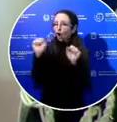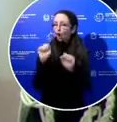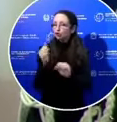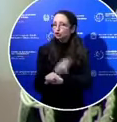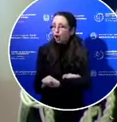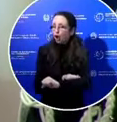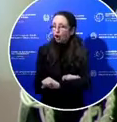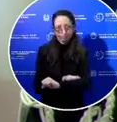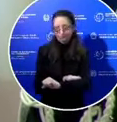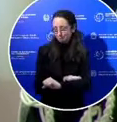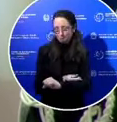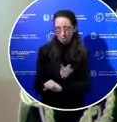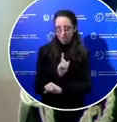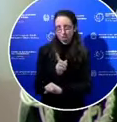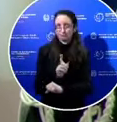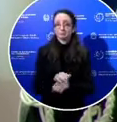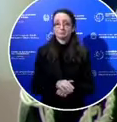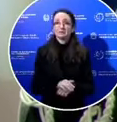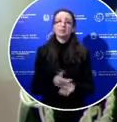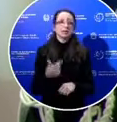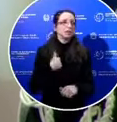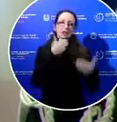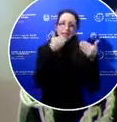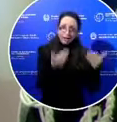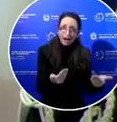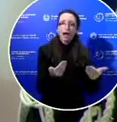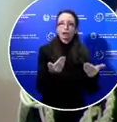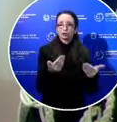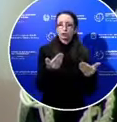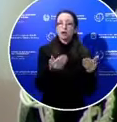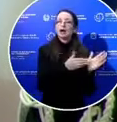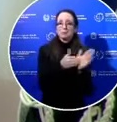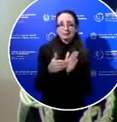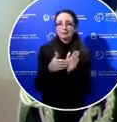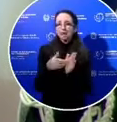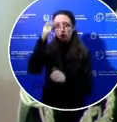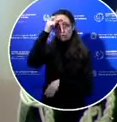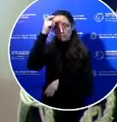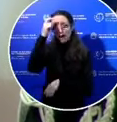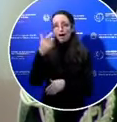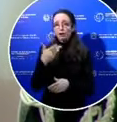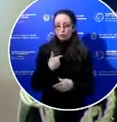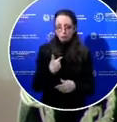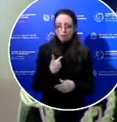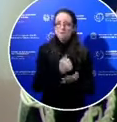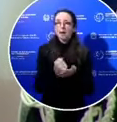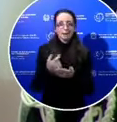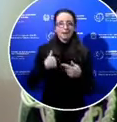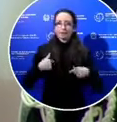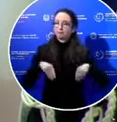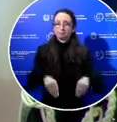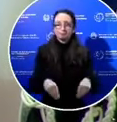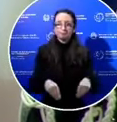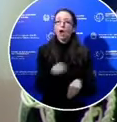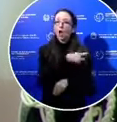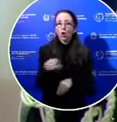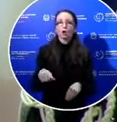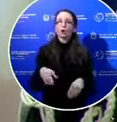del governo che oggi sono qui e che ringrazio tantissimo per lo sforzo e l'impegno che hanno